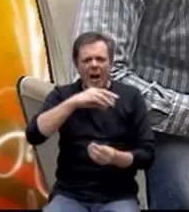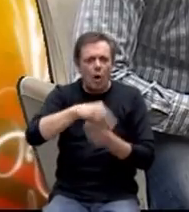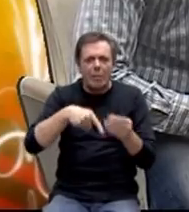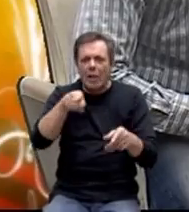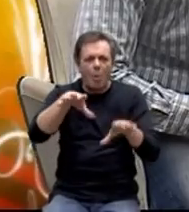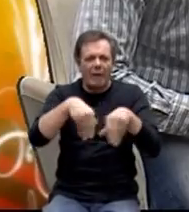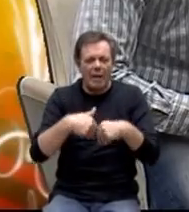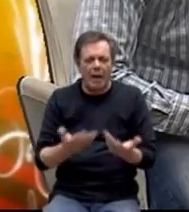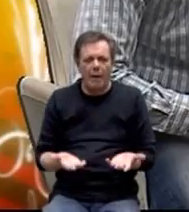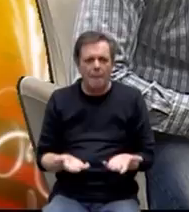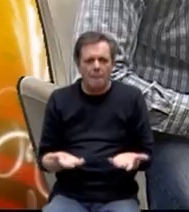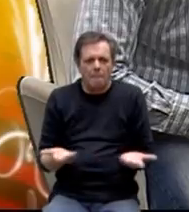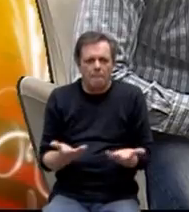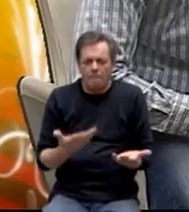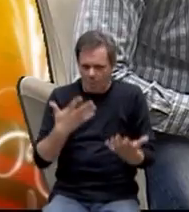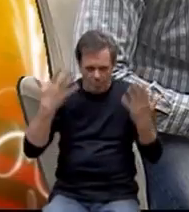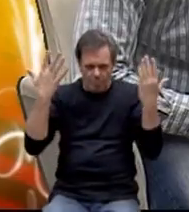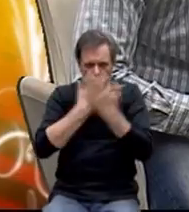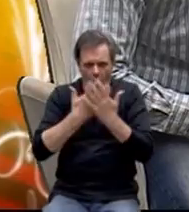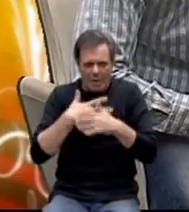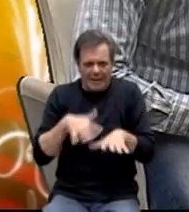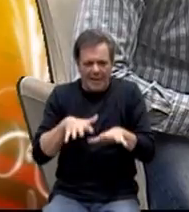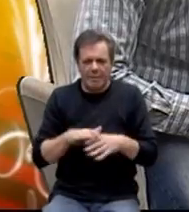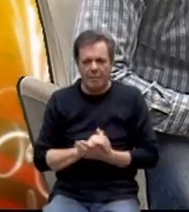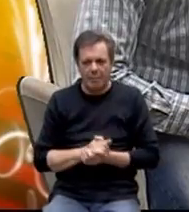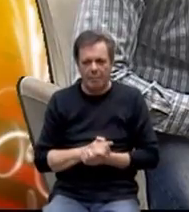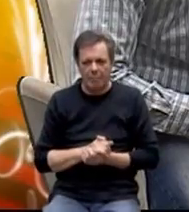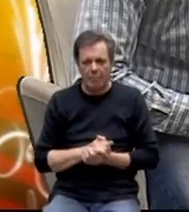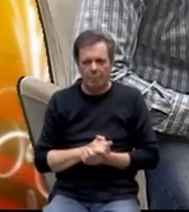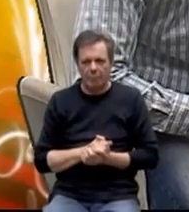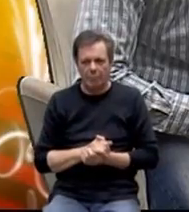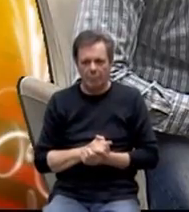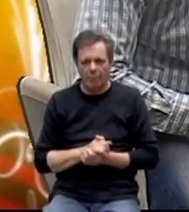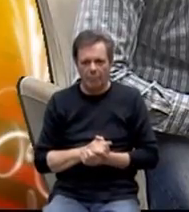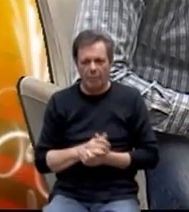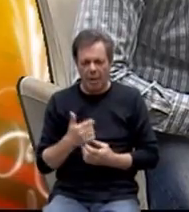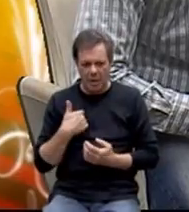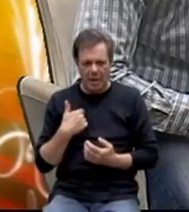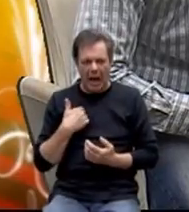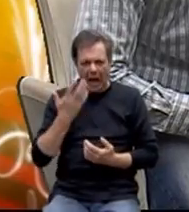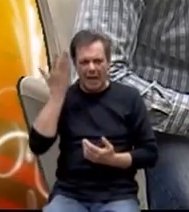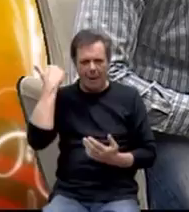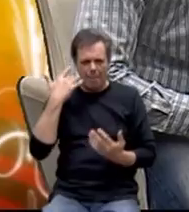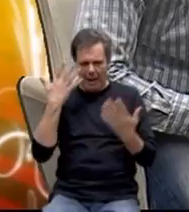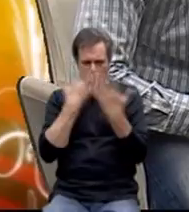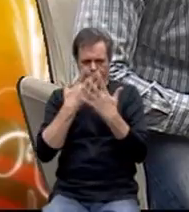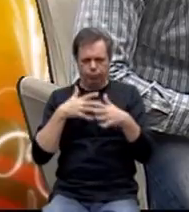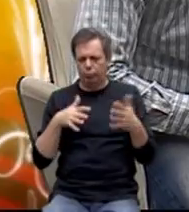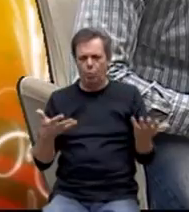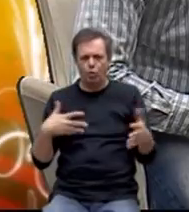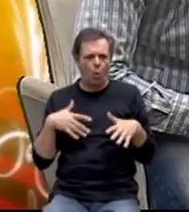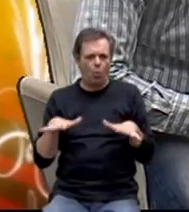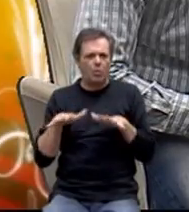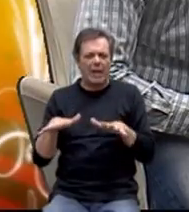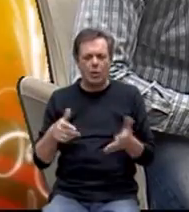prihvatili? To je bio šok za njih, stres. Mislim, ja sam bila u šoku uopće. U cijeloj